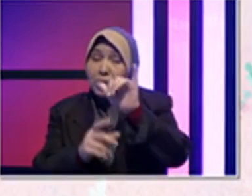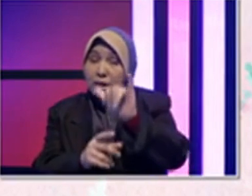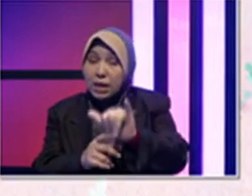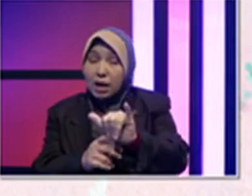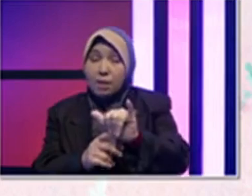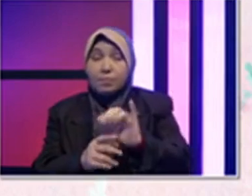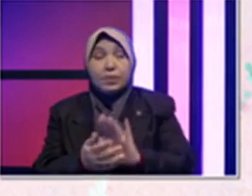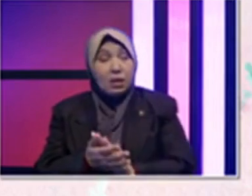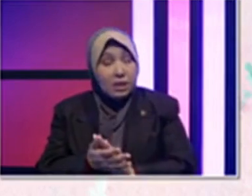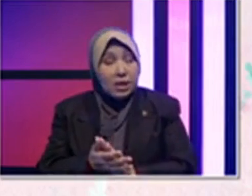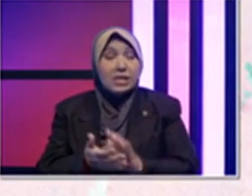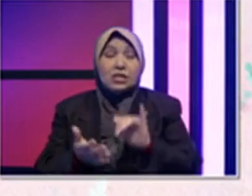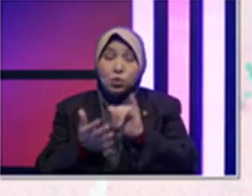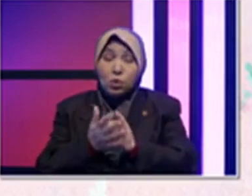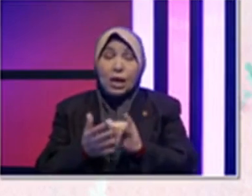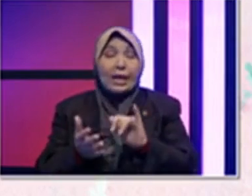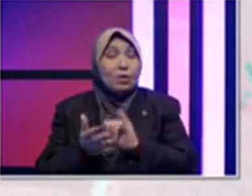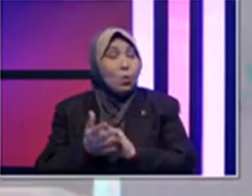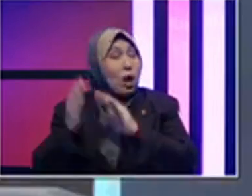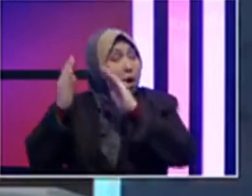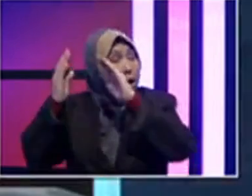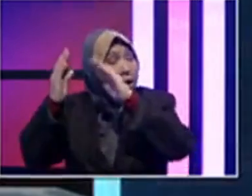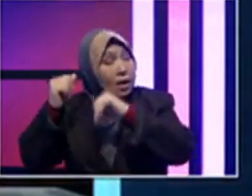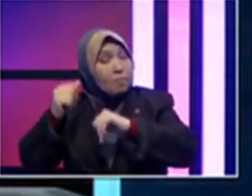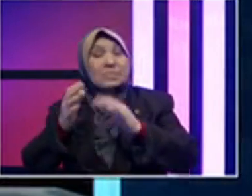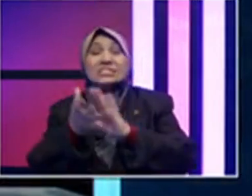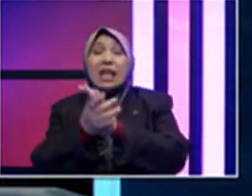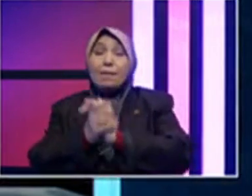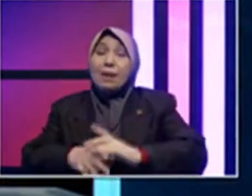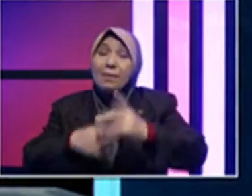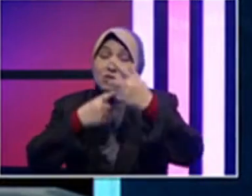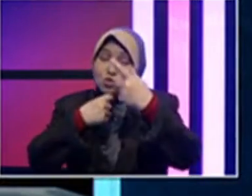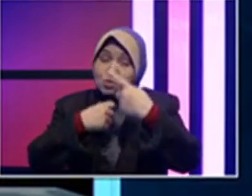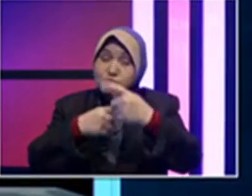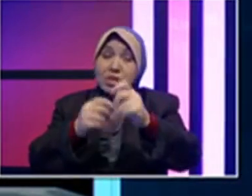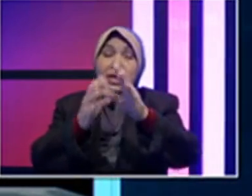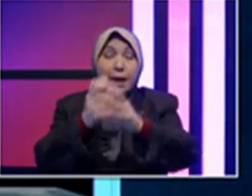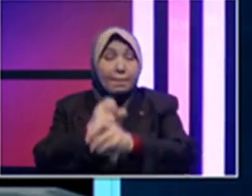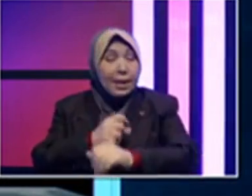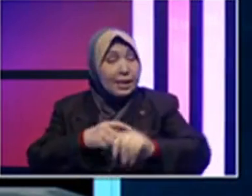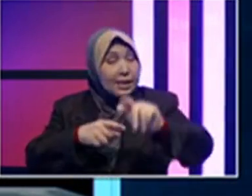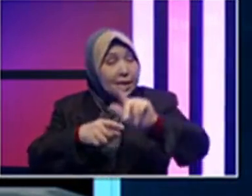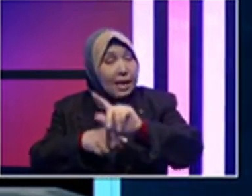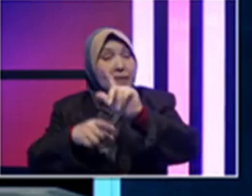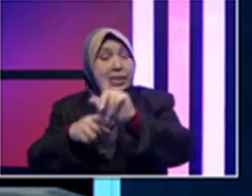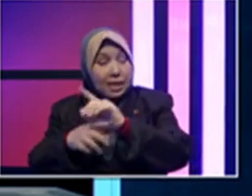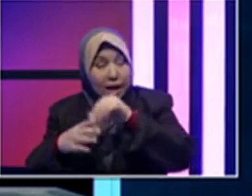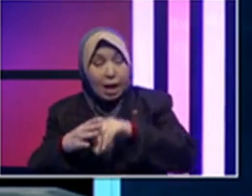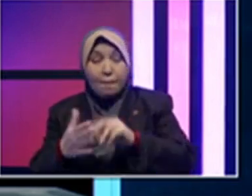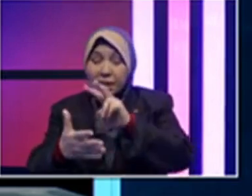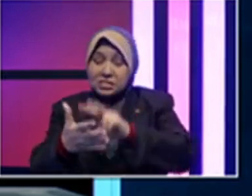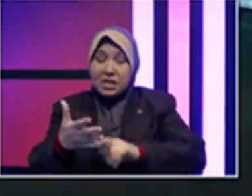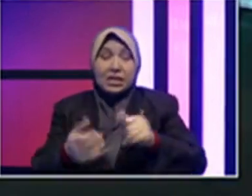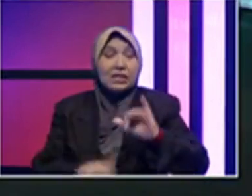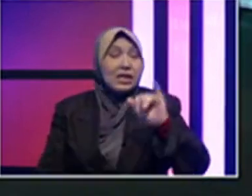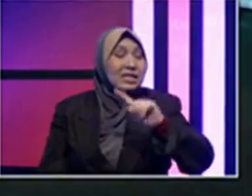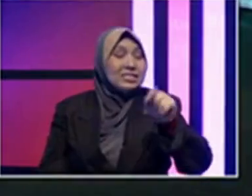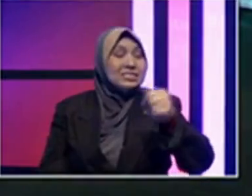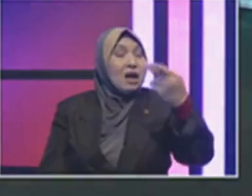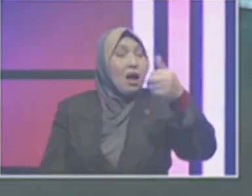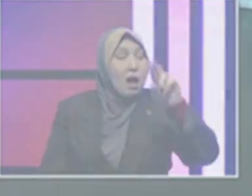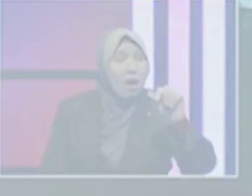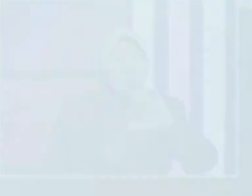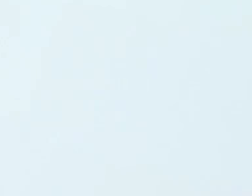yang Allah Masya Allah jadi mudah-mudahan Selamat mencoba dapat kita praktikkan dalam baca kita izhar syafawi